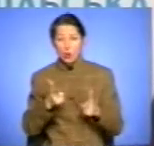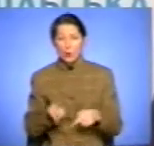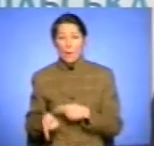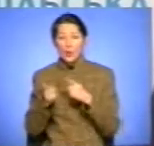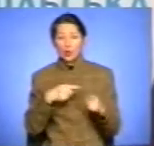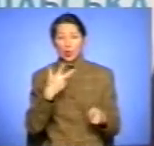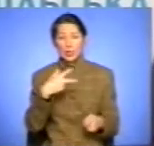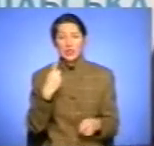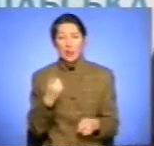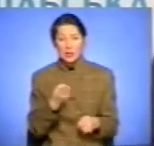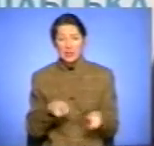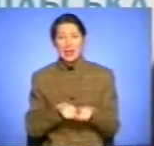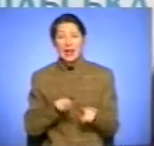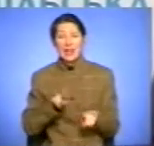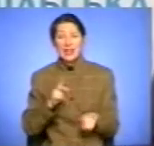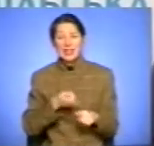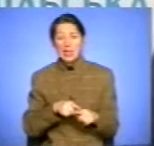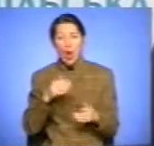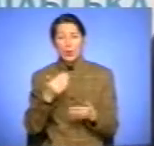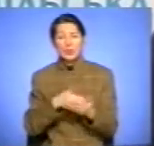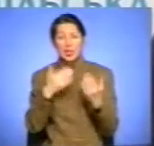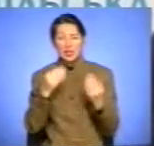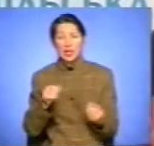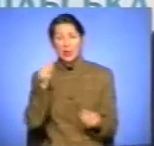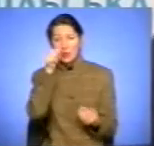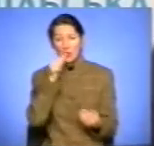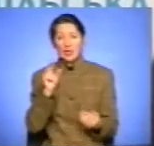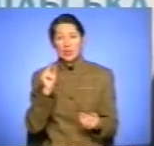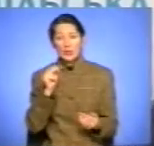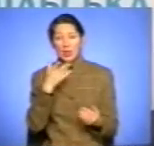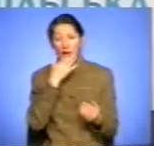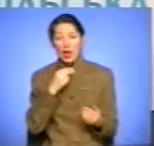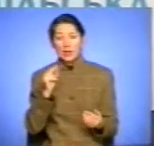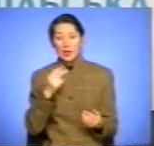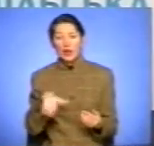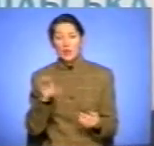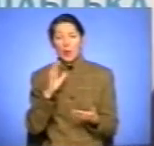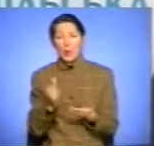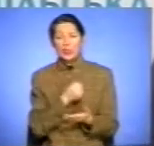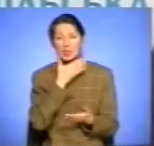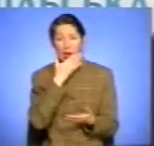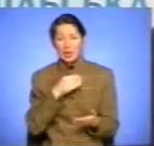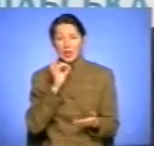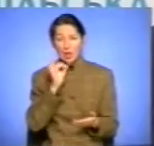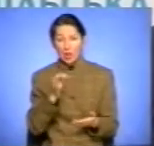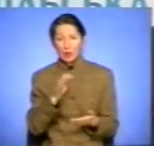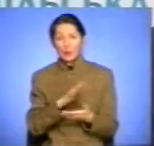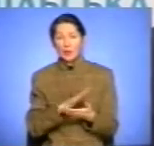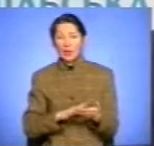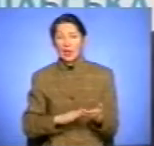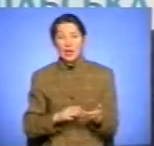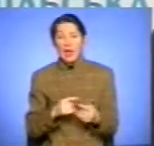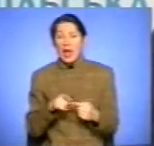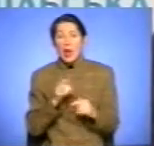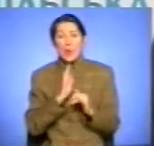31-е так як це останній день місяць і четвер і гарна дата Ну все получається гарне і кажу дальше іншого бути не може